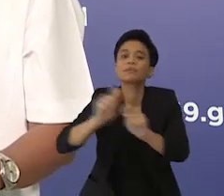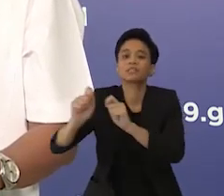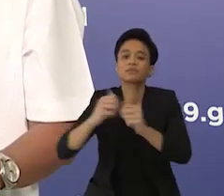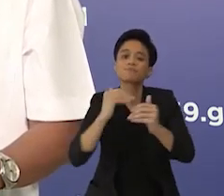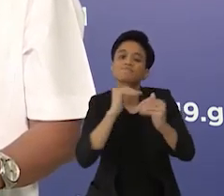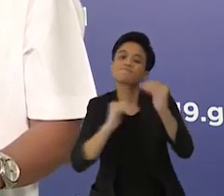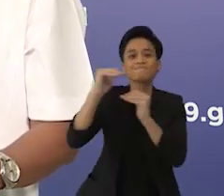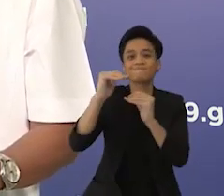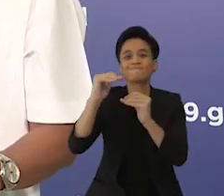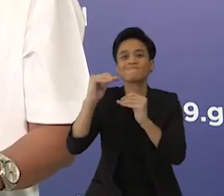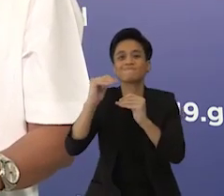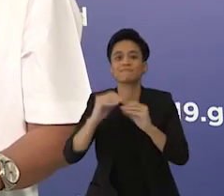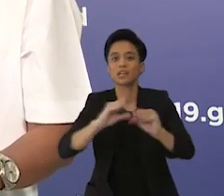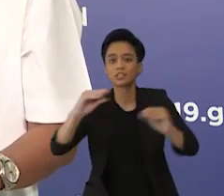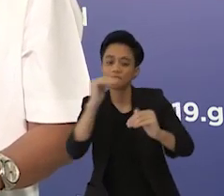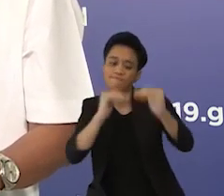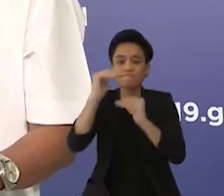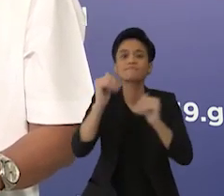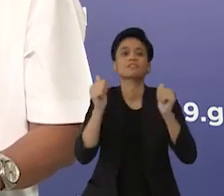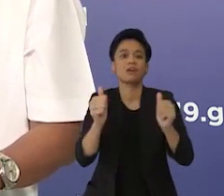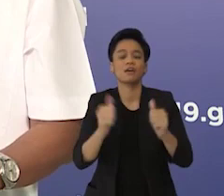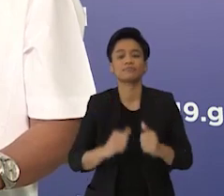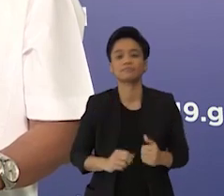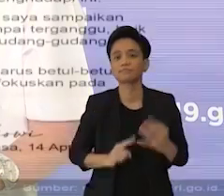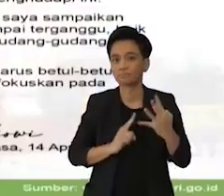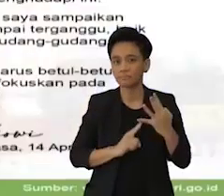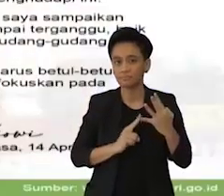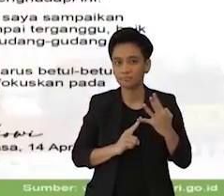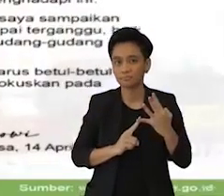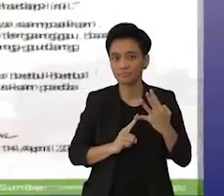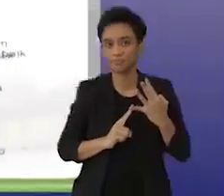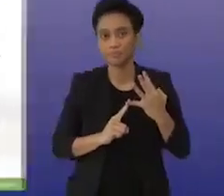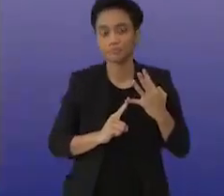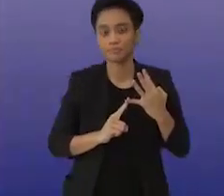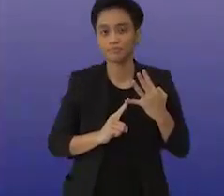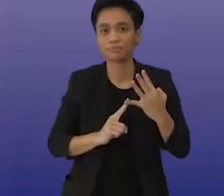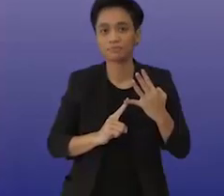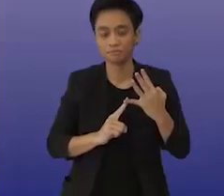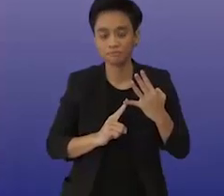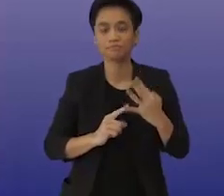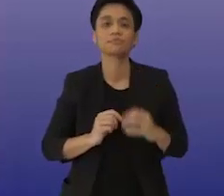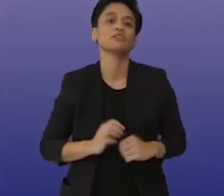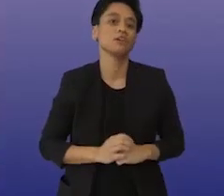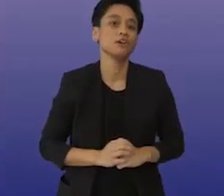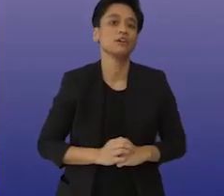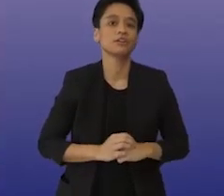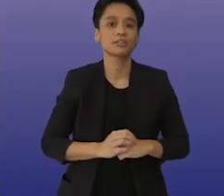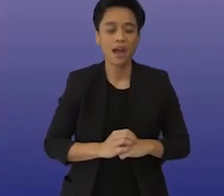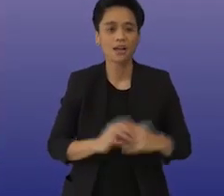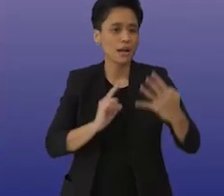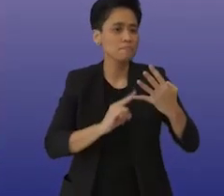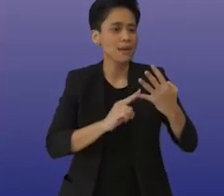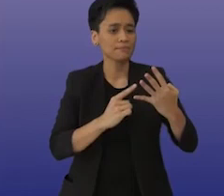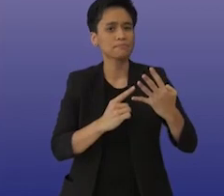berikutnya Hai kemudian yang keempat ini harap menjadi sesuatu yang kita pahami